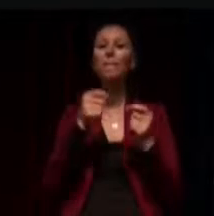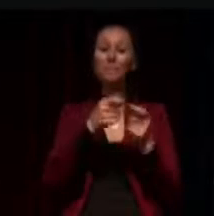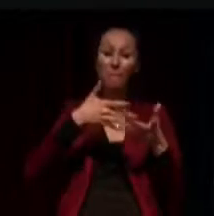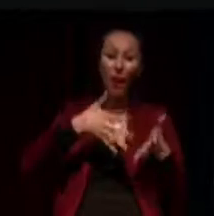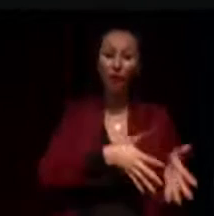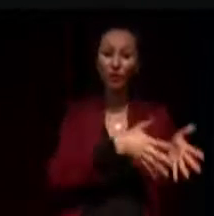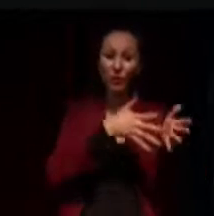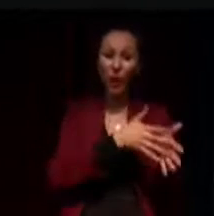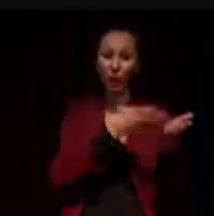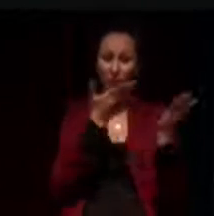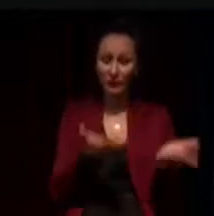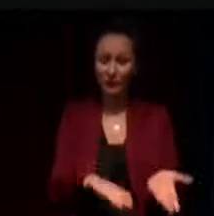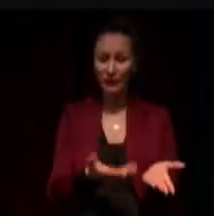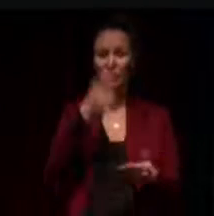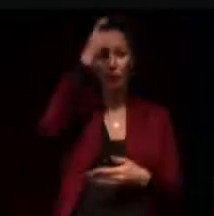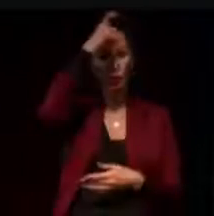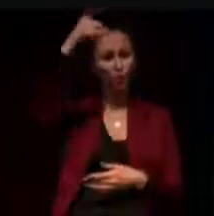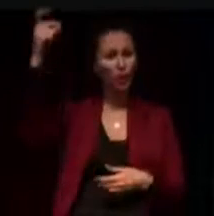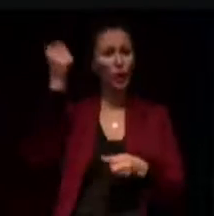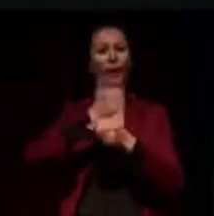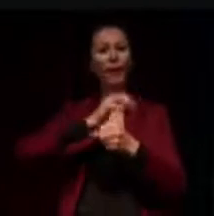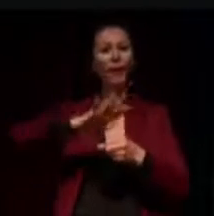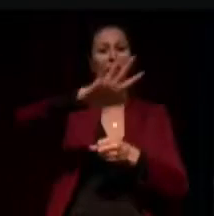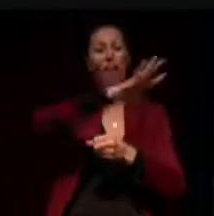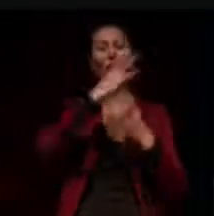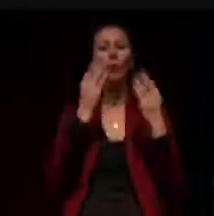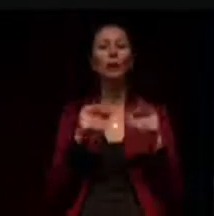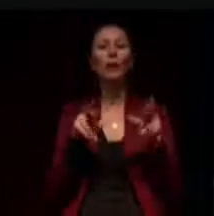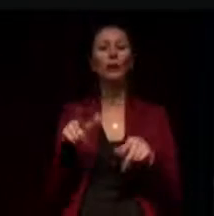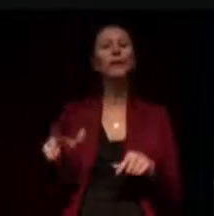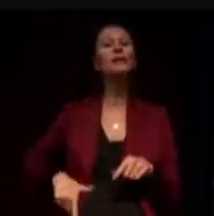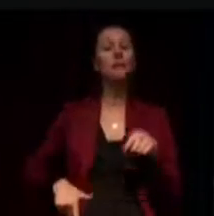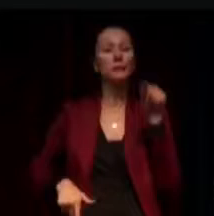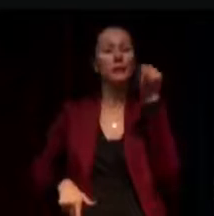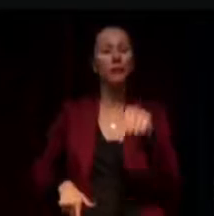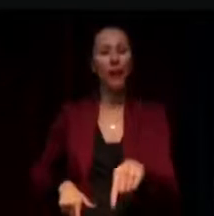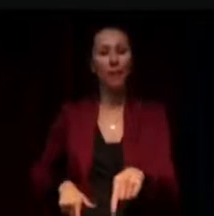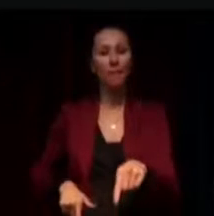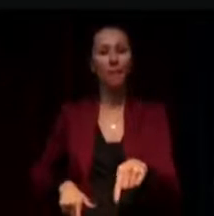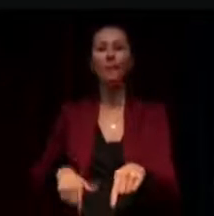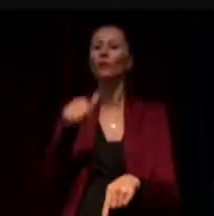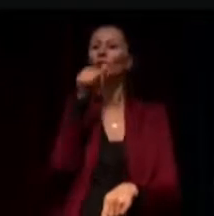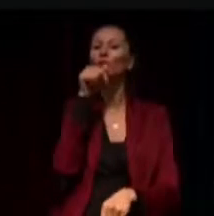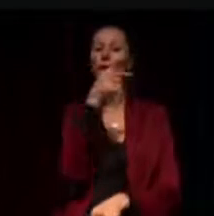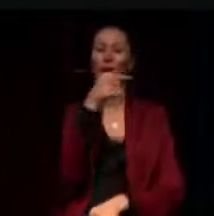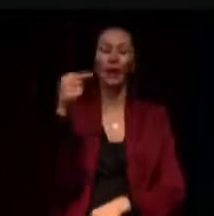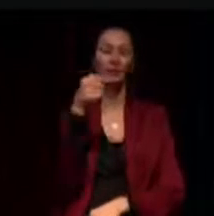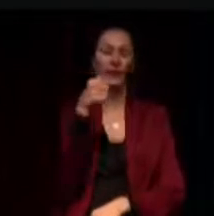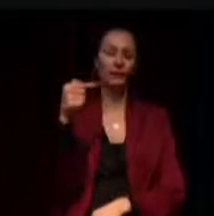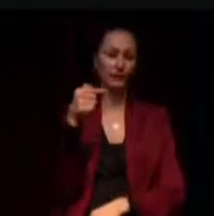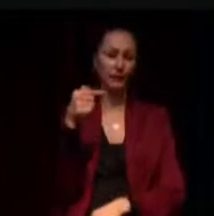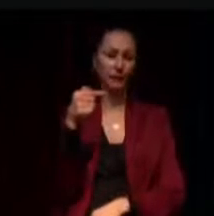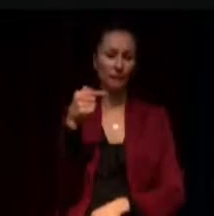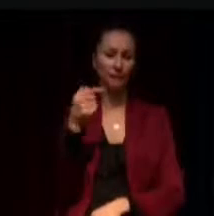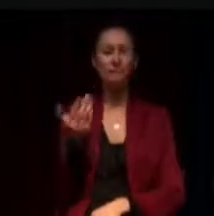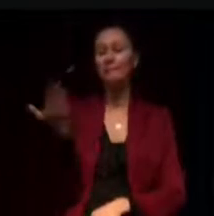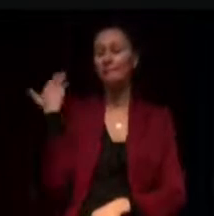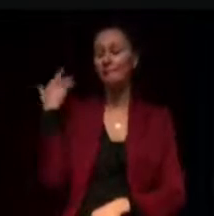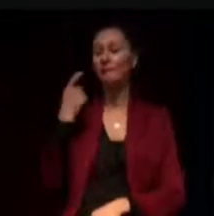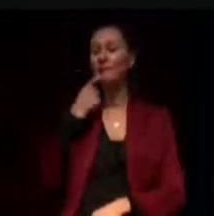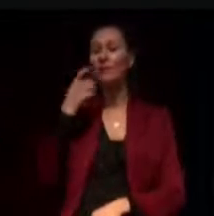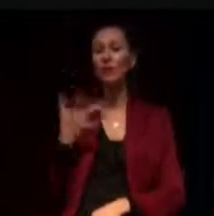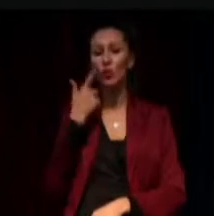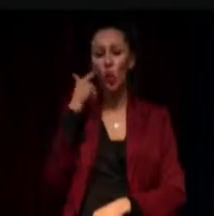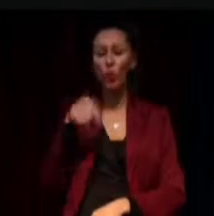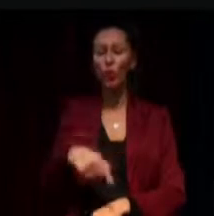barajlarımız tabii ki İzmir'de, Türkiye genelinde olduğu gibi İzmir'de de su eksikliği geçmiş yıllara